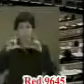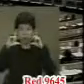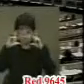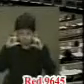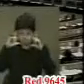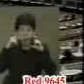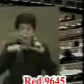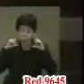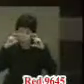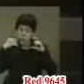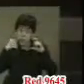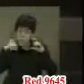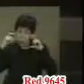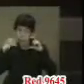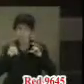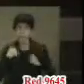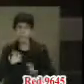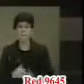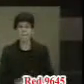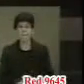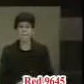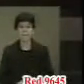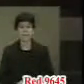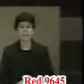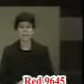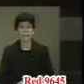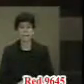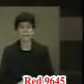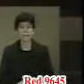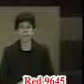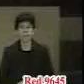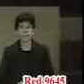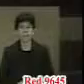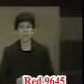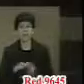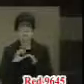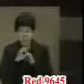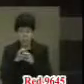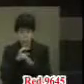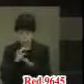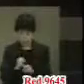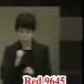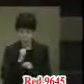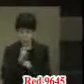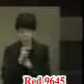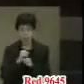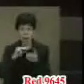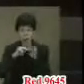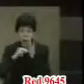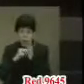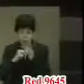ายรูปมาให้ทั้งหมดเนี่ยฮะมันไม่ใช่แก๊สน้ำตานะครับที่เขาจับออกมาได้เนี่ย